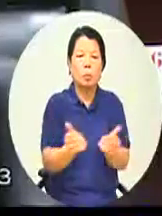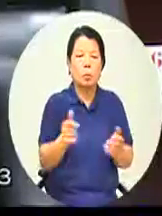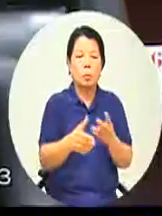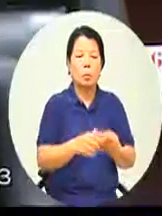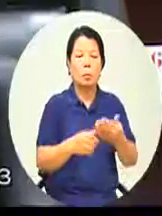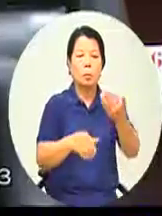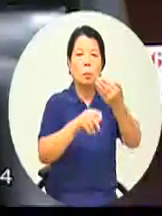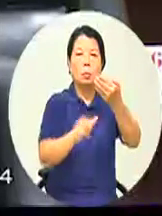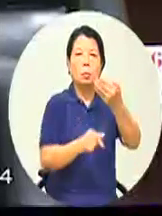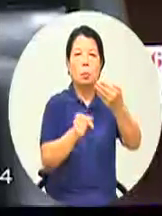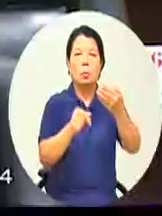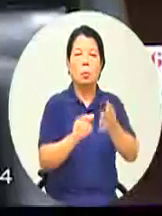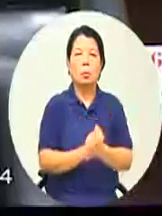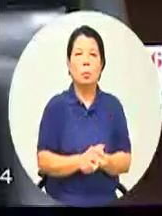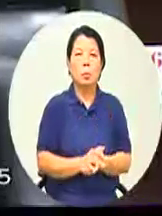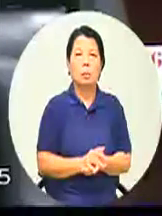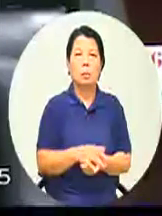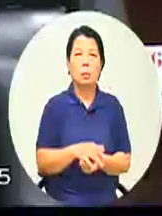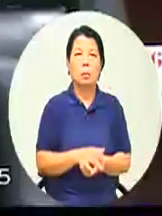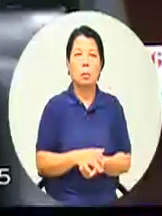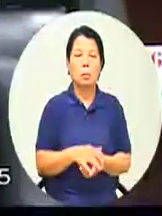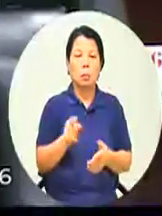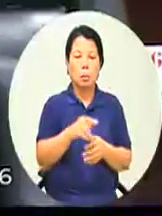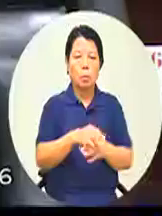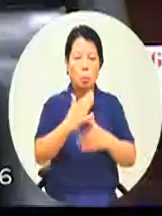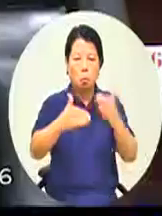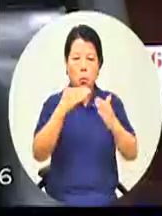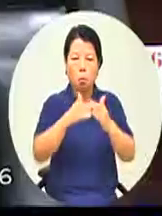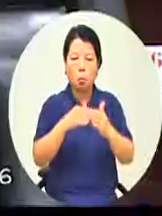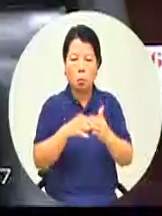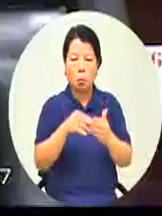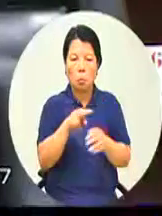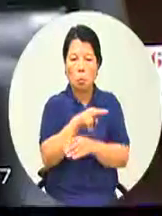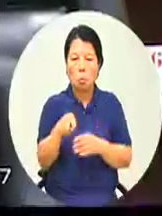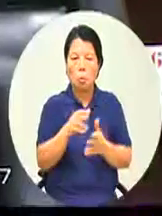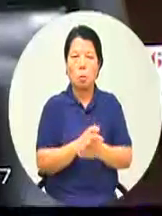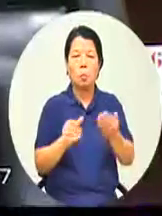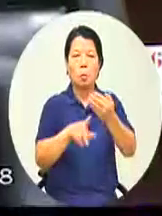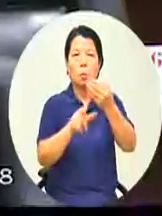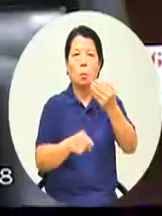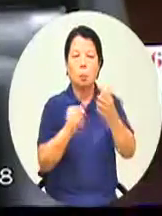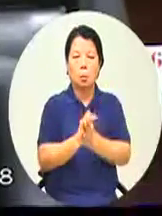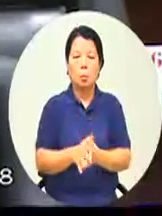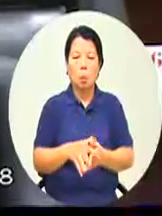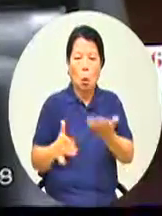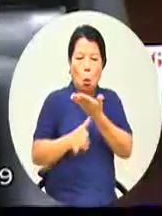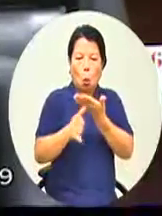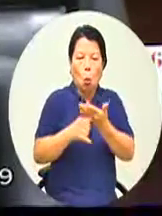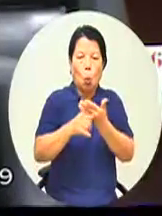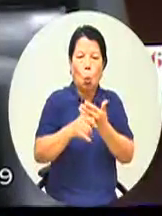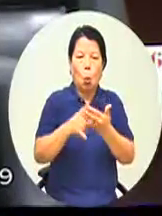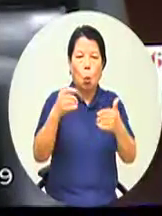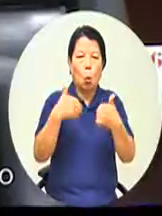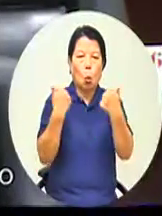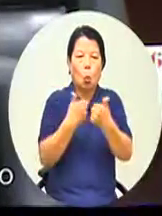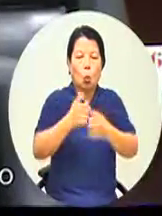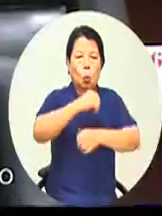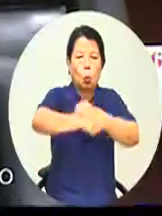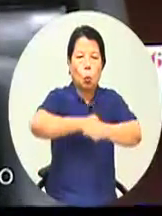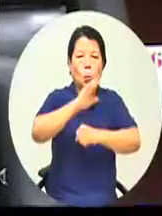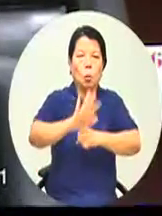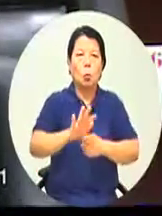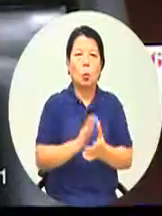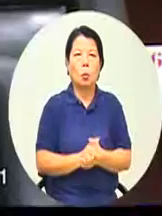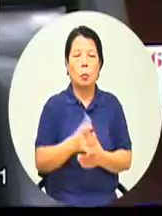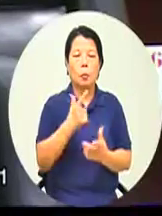九月九月我们看到有一些学校有一些九月份的反毒活动，那这些反毒活动